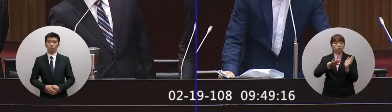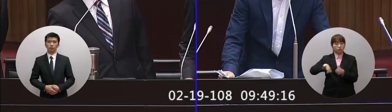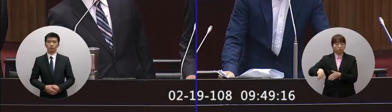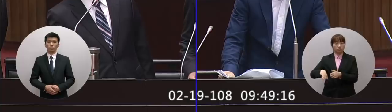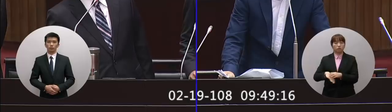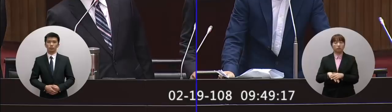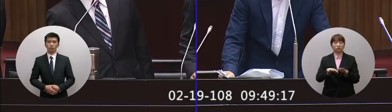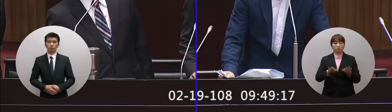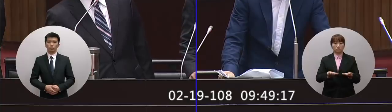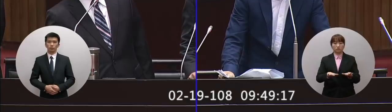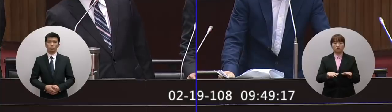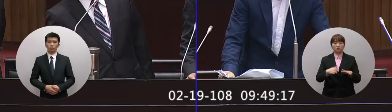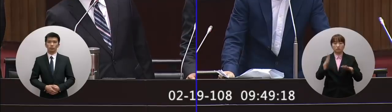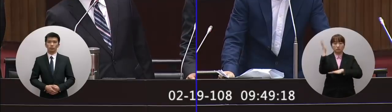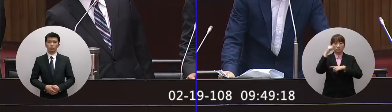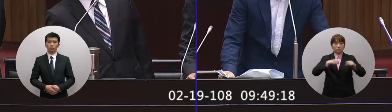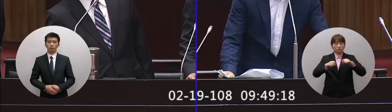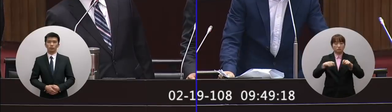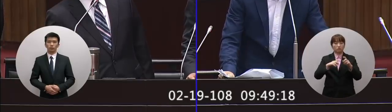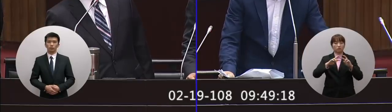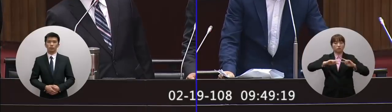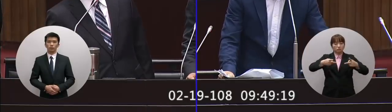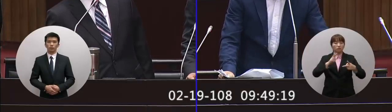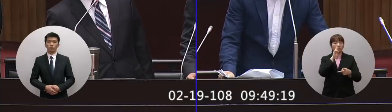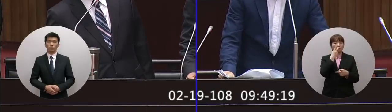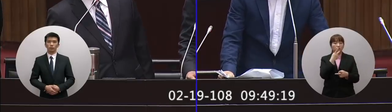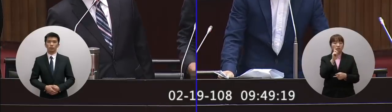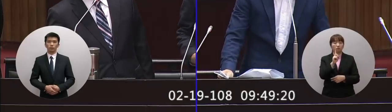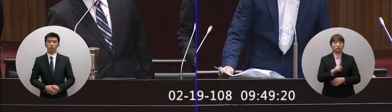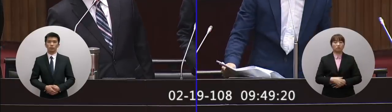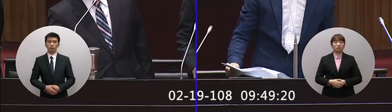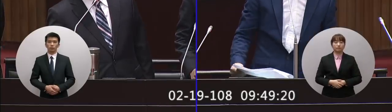现在我们是不是要政策转弯呢？